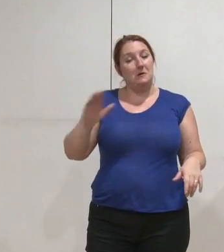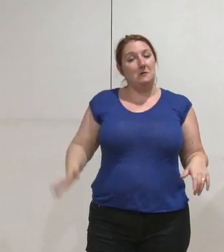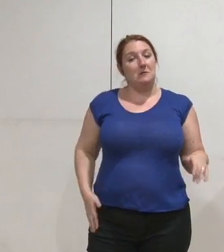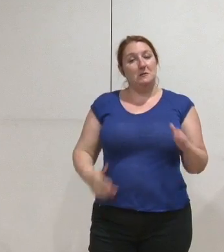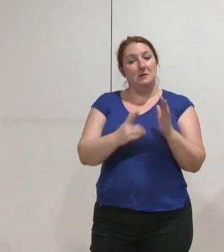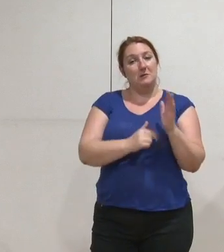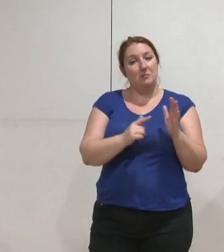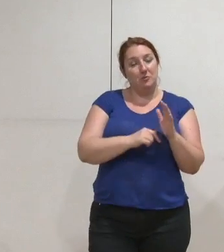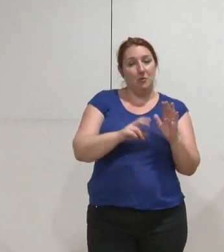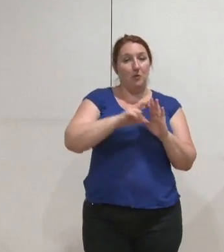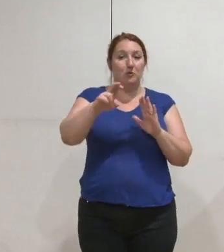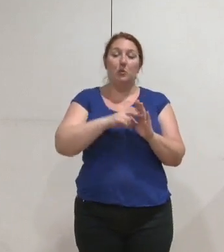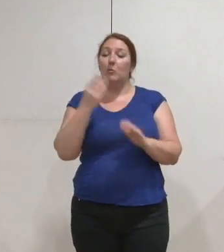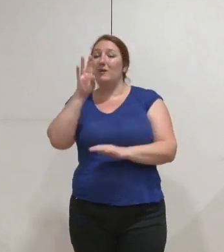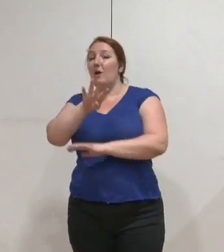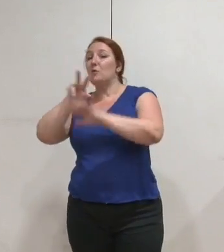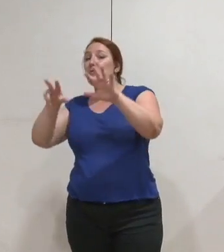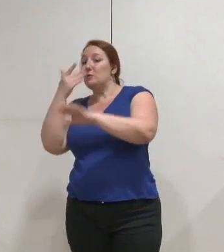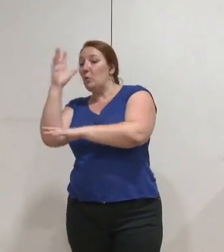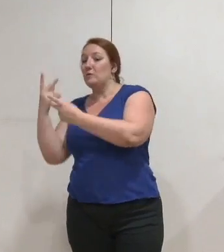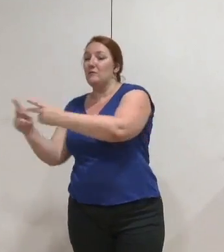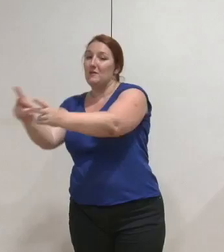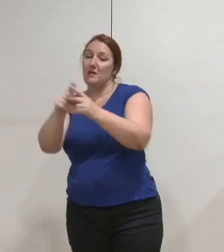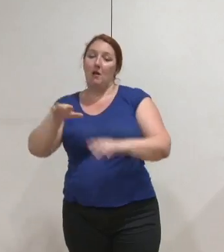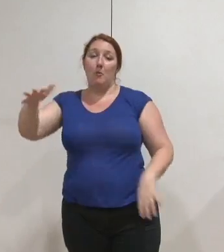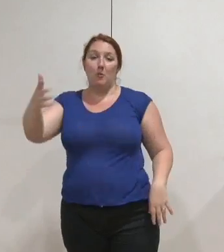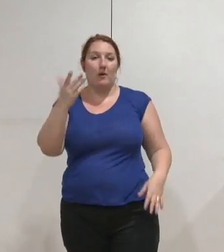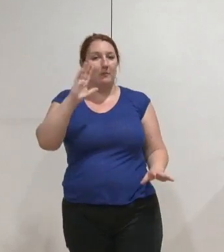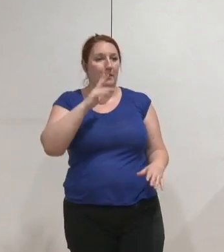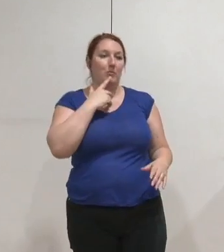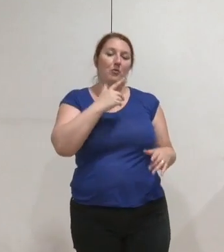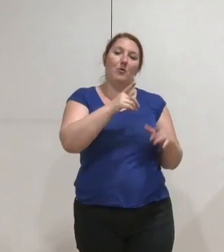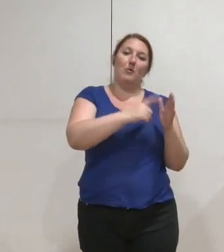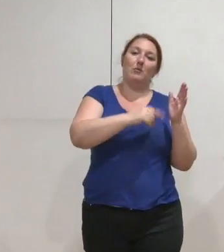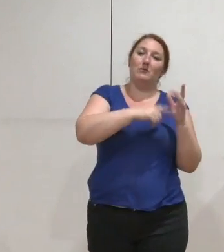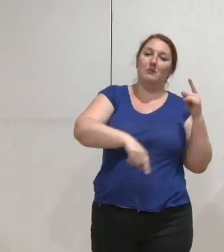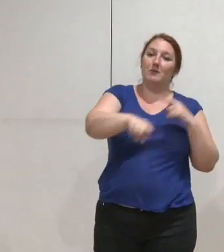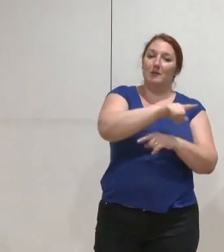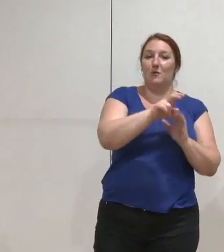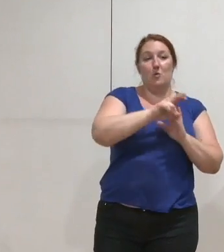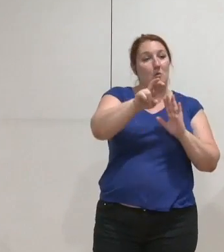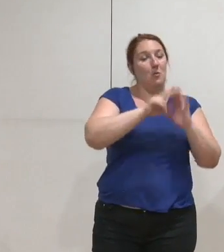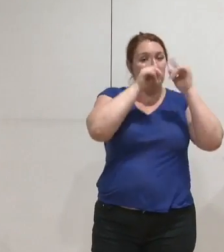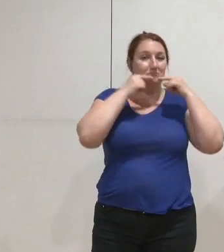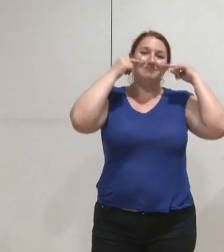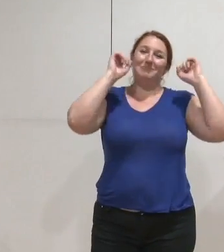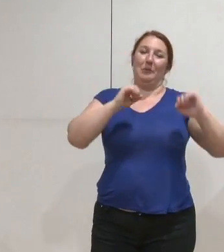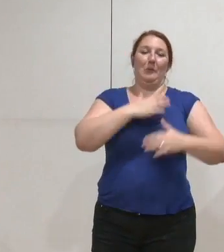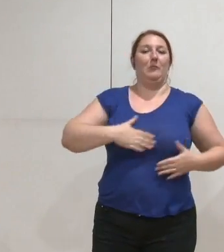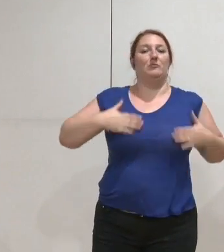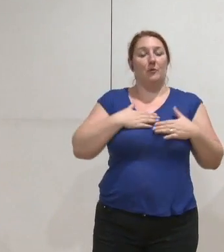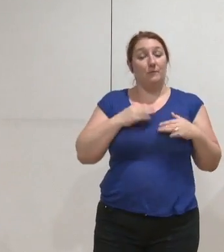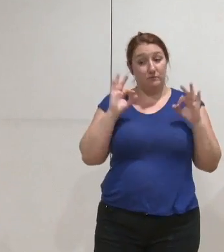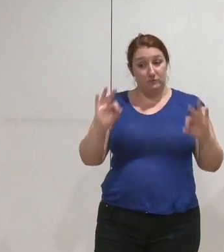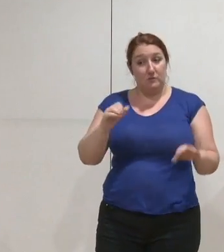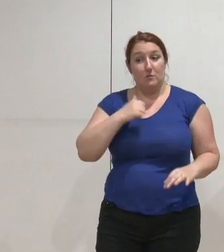contribuables des 48 autres communes mais pour les contribuables gronbloir il faut il faut il faut s'en réjouir et de ce point de vue-là d'ailleurs j'ai eu